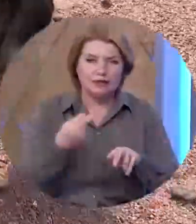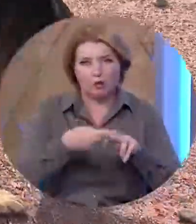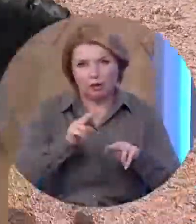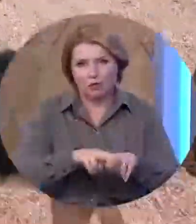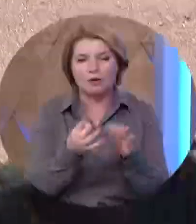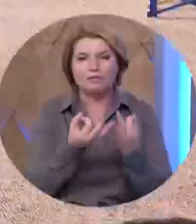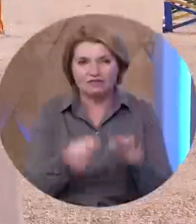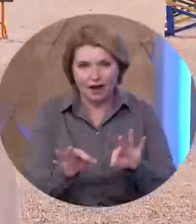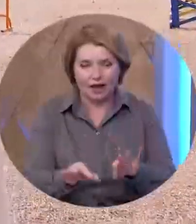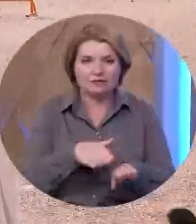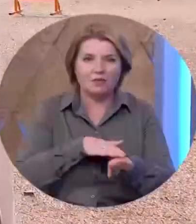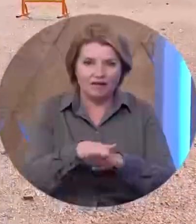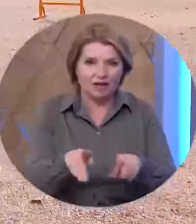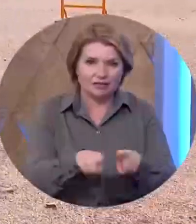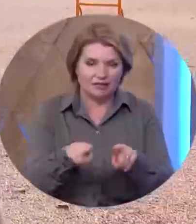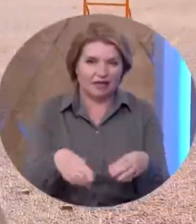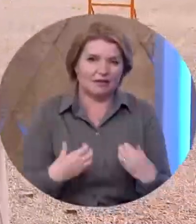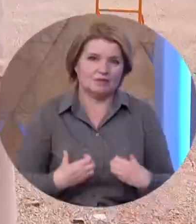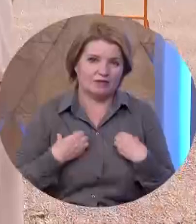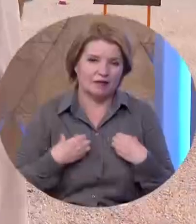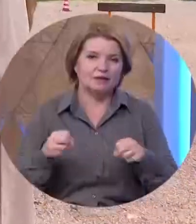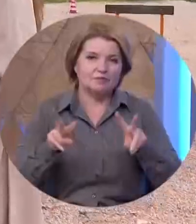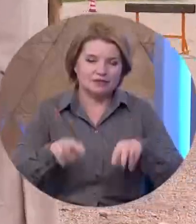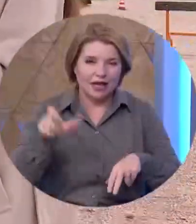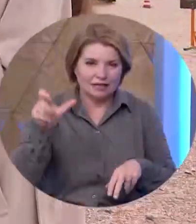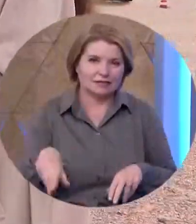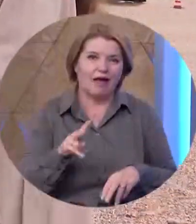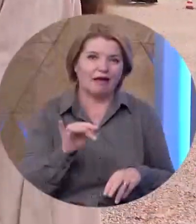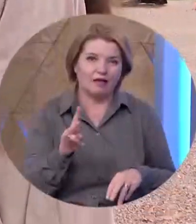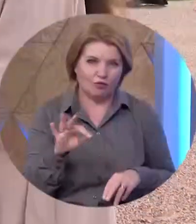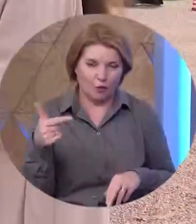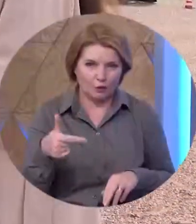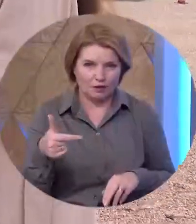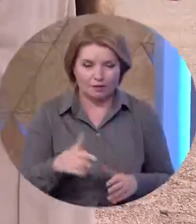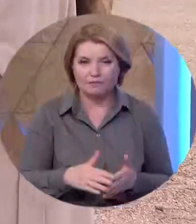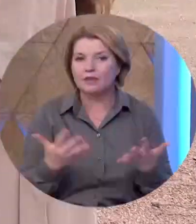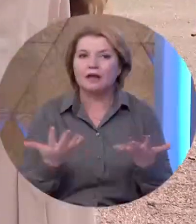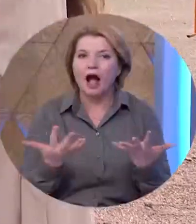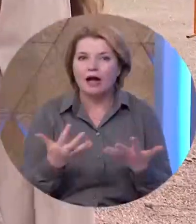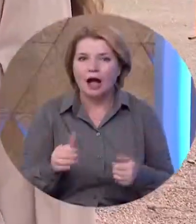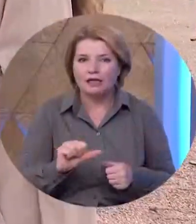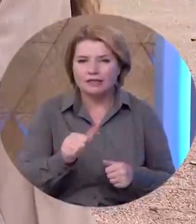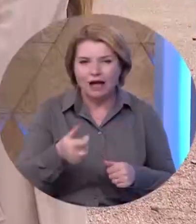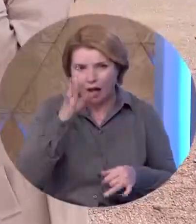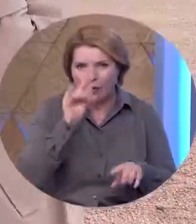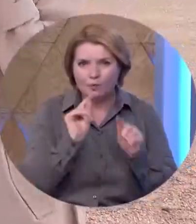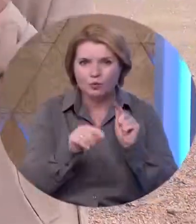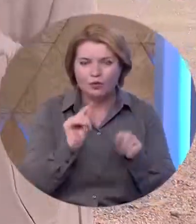такими страхами, с кинологом Анной Семенковой. Доброе утро. Здравствуйте. Итак, какая же самая популярная